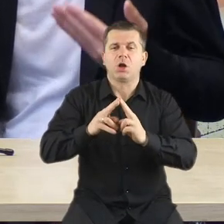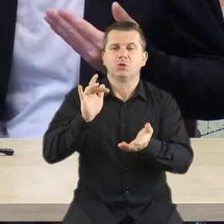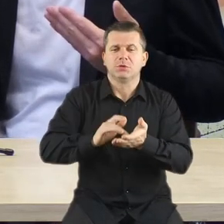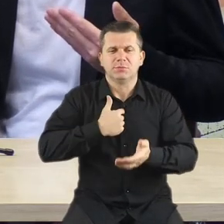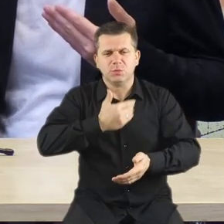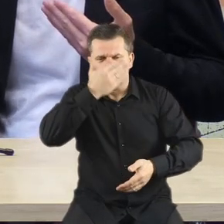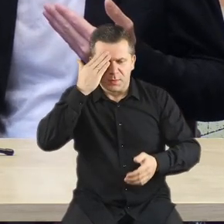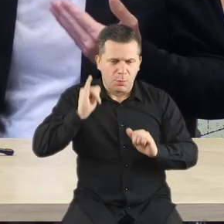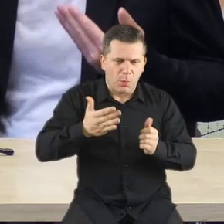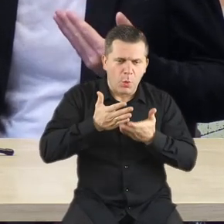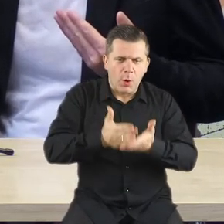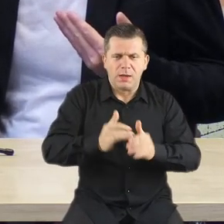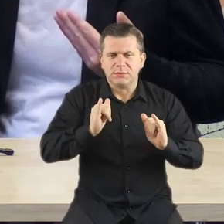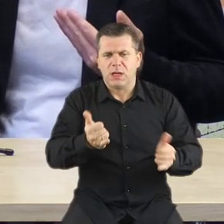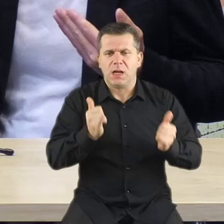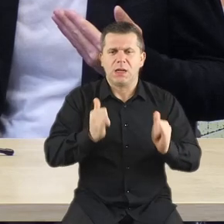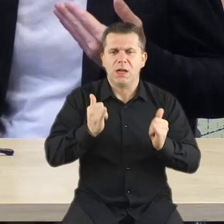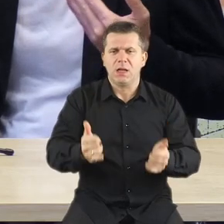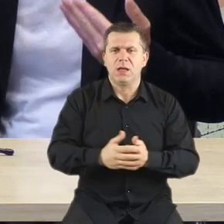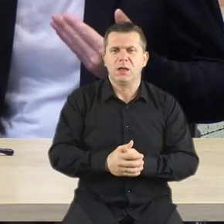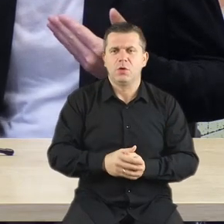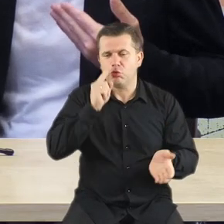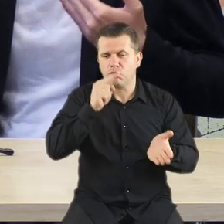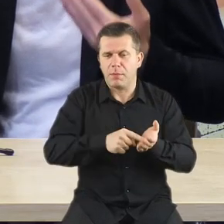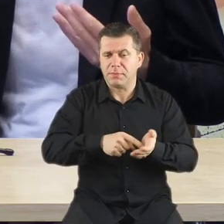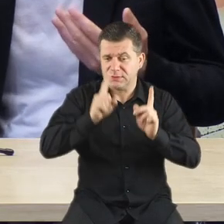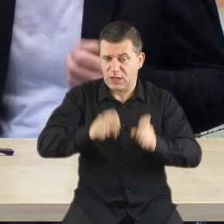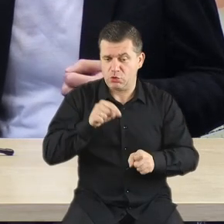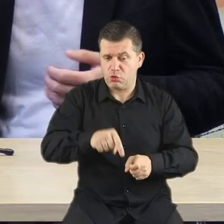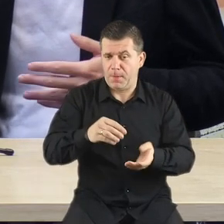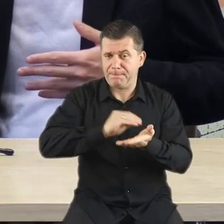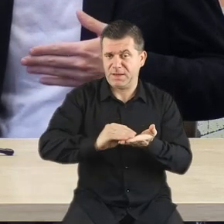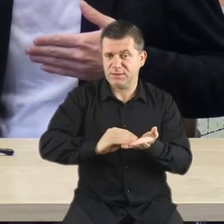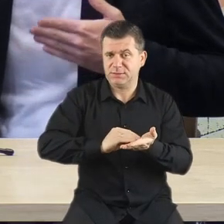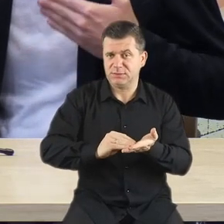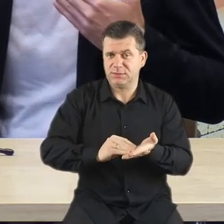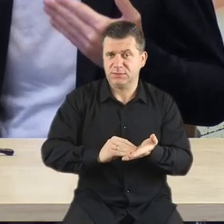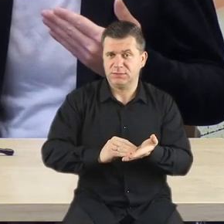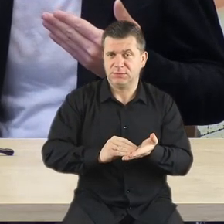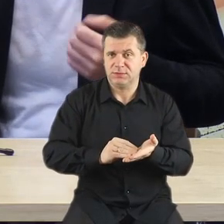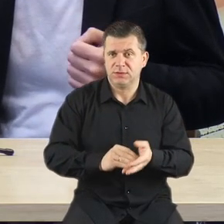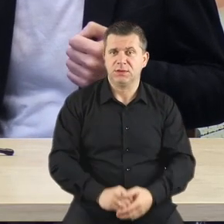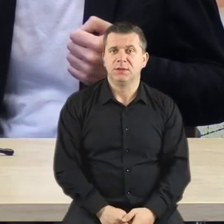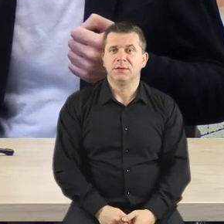sobie poradzić w żaden sposób. Wreszcie dopiero jak zacząłem o tym pisać, to gdzieś mi